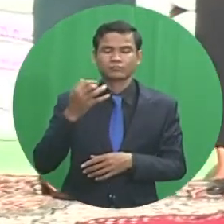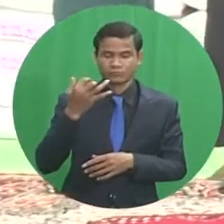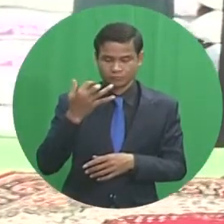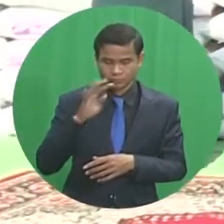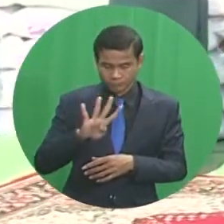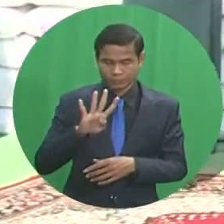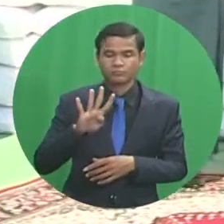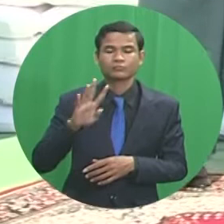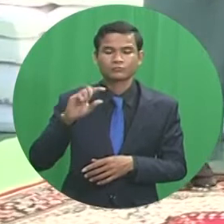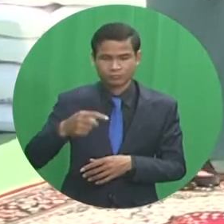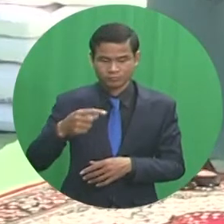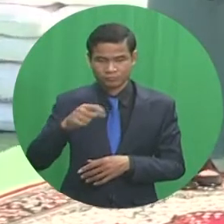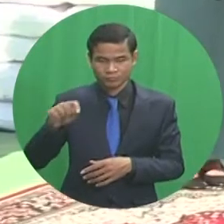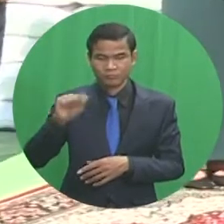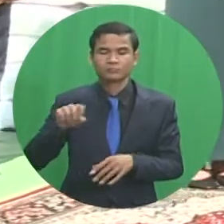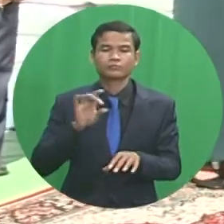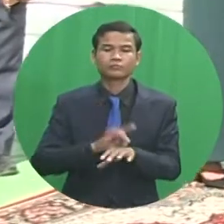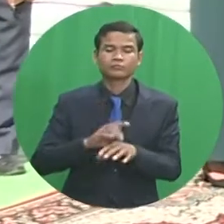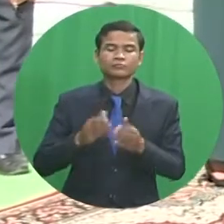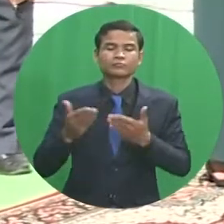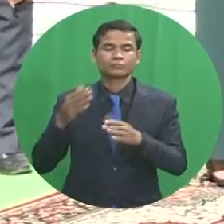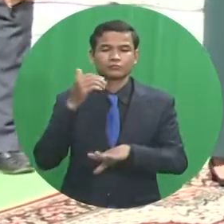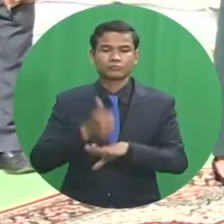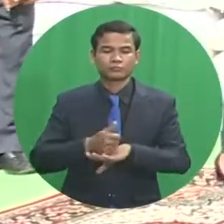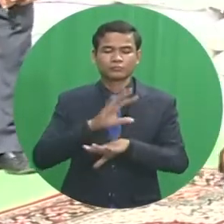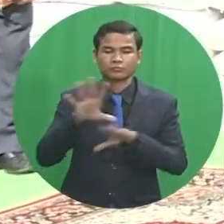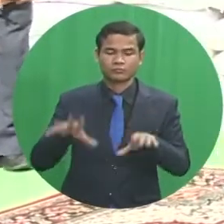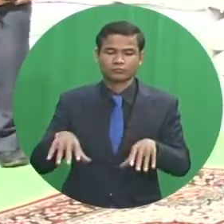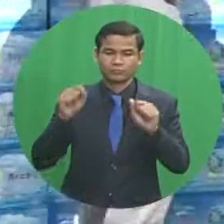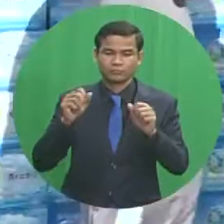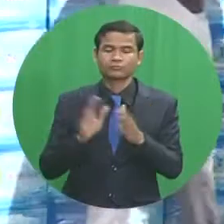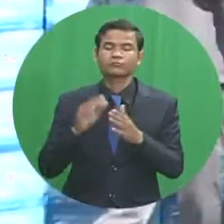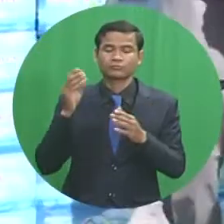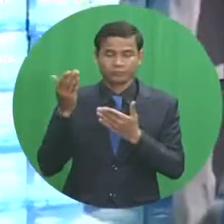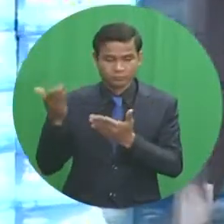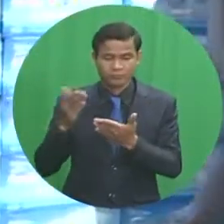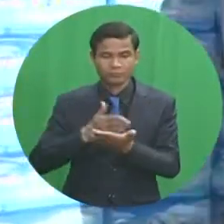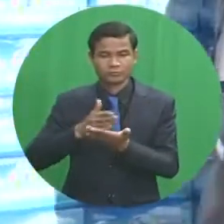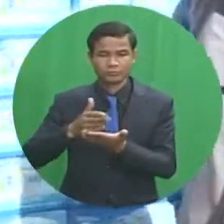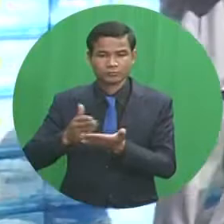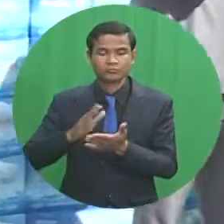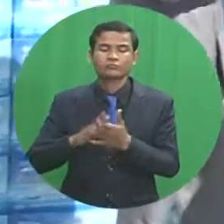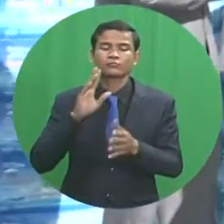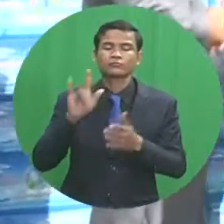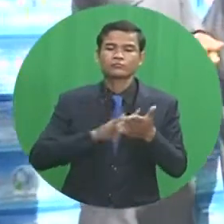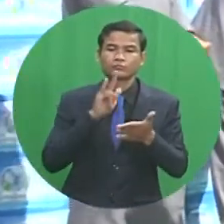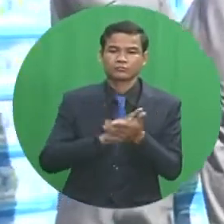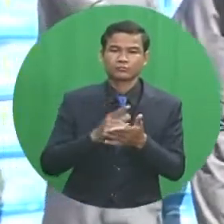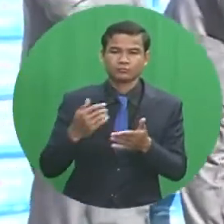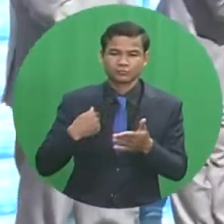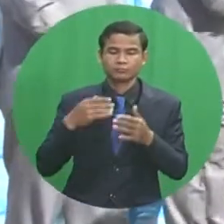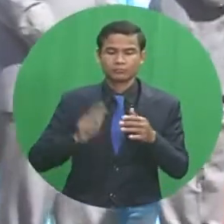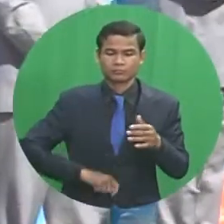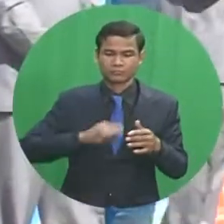475,400,000 រៀលជូនអាដាមអភិបាលនៃគណៈអភិបាលខេត្តកំពង់ឆ្នាំងសម្រាប់យកទៅចែកជូនបងប្អូនប្រជាពលរដ្ឋធ្វើចតត